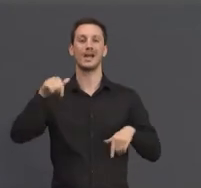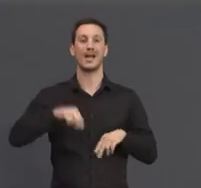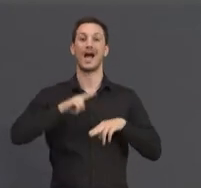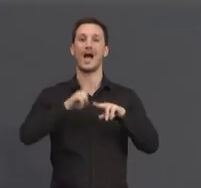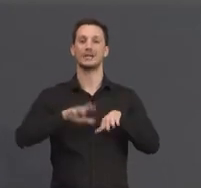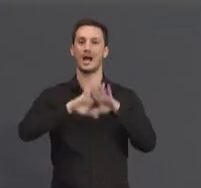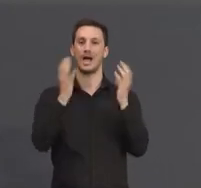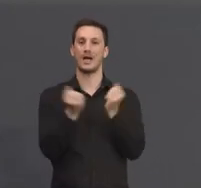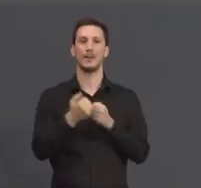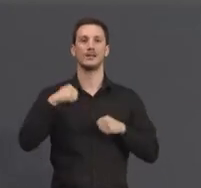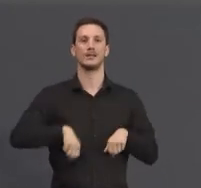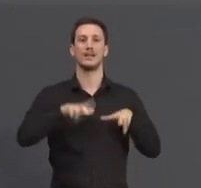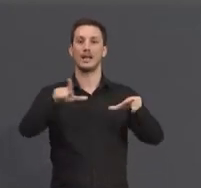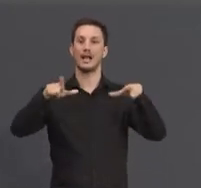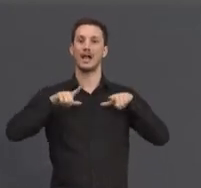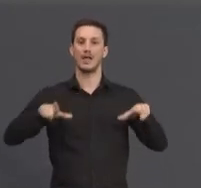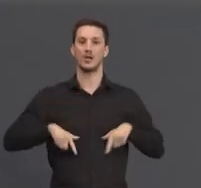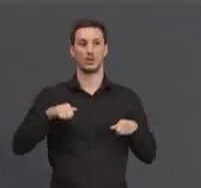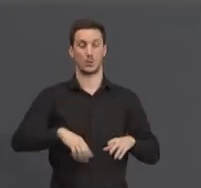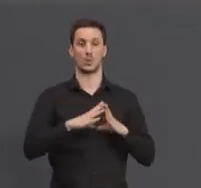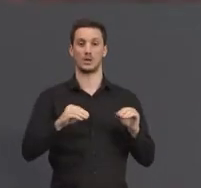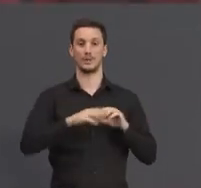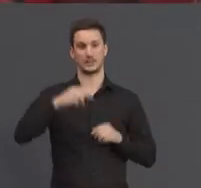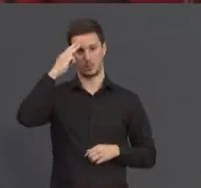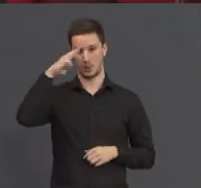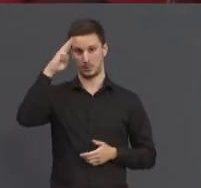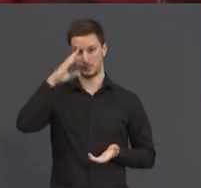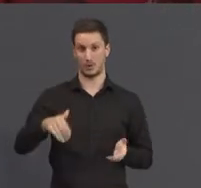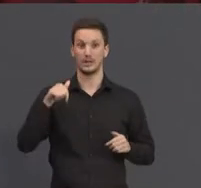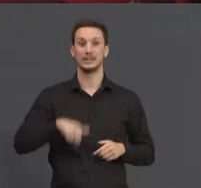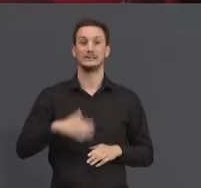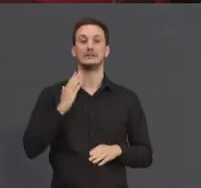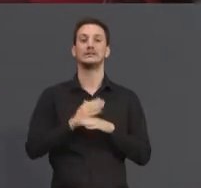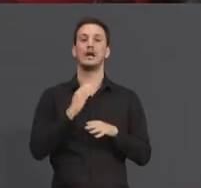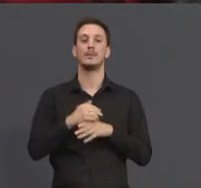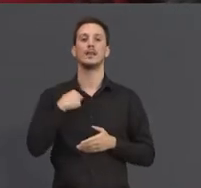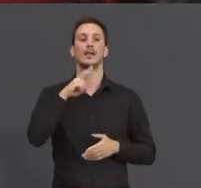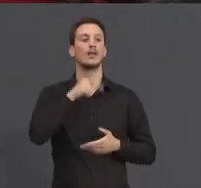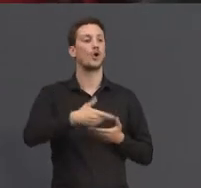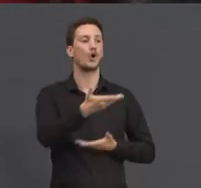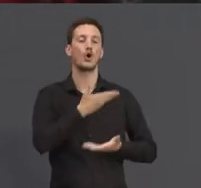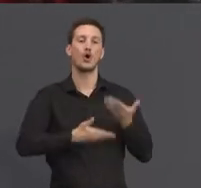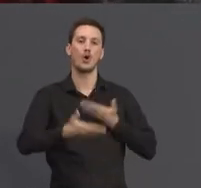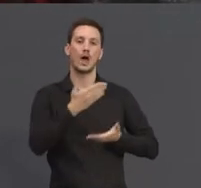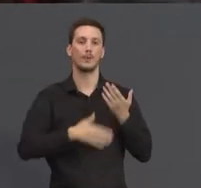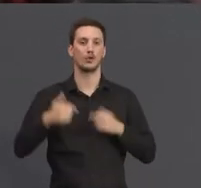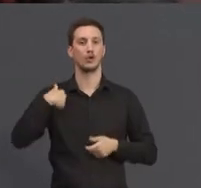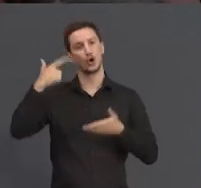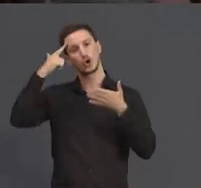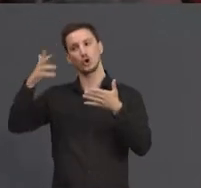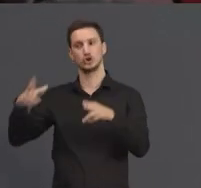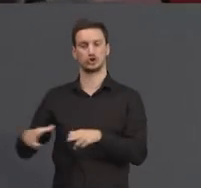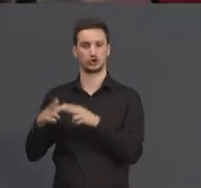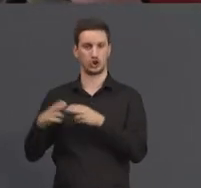graduació de grau de la Universitat Pompeu Fabra, que compta, com sempre, amb la col·laboració del Consell